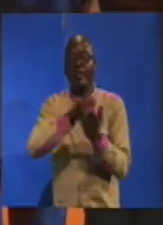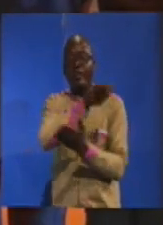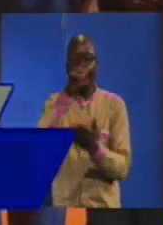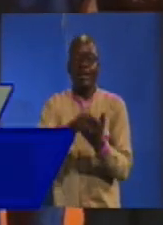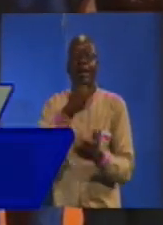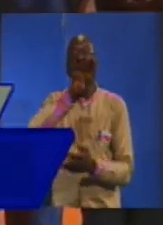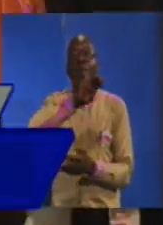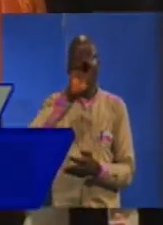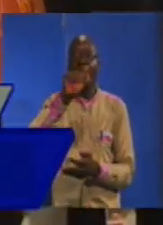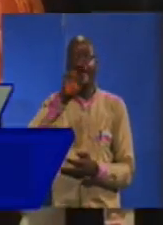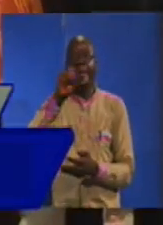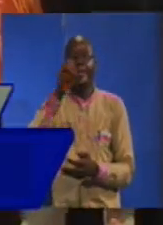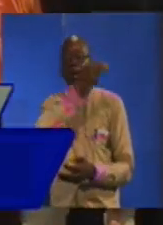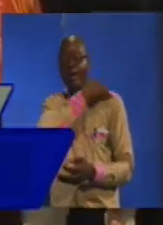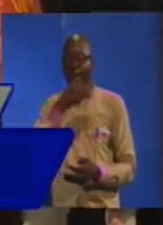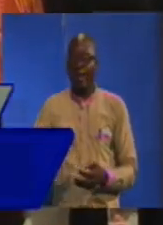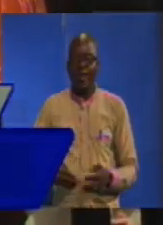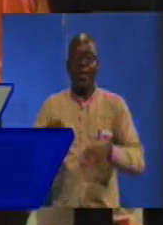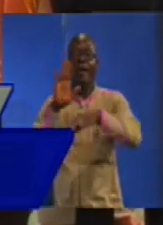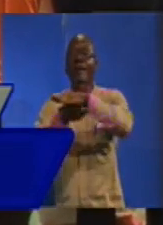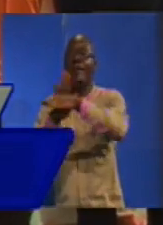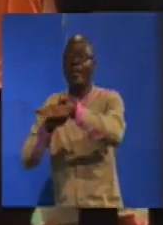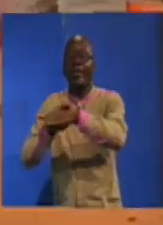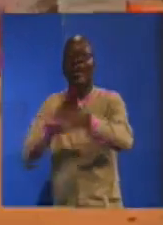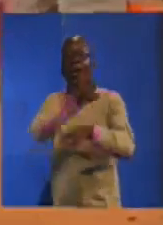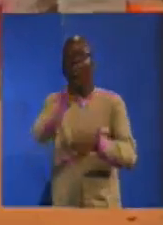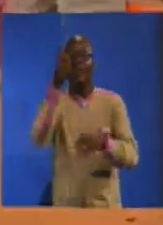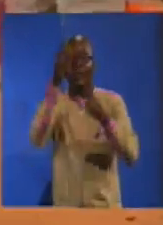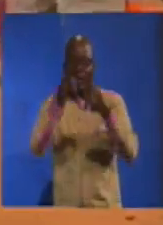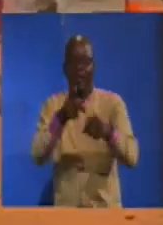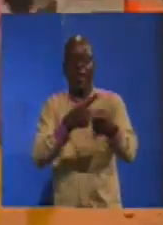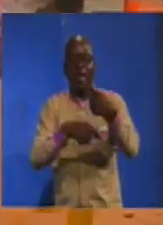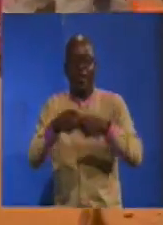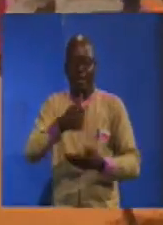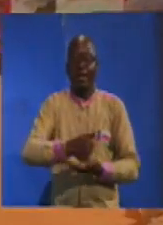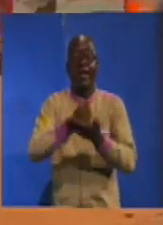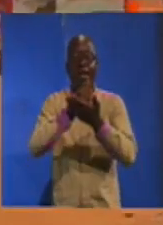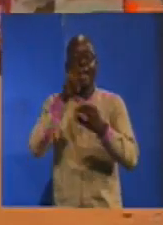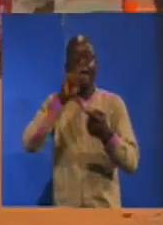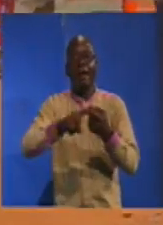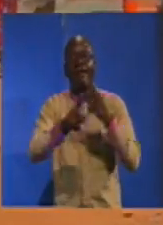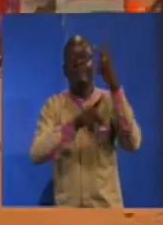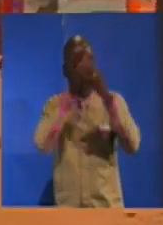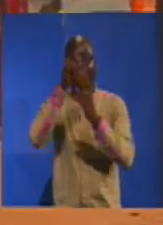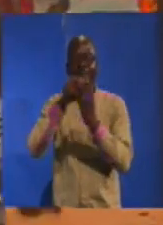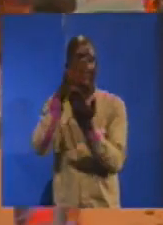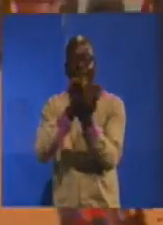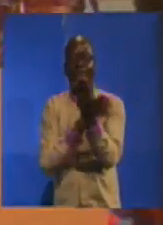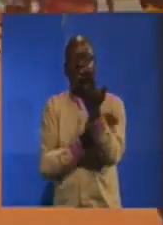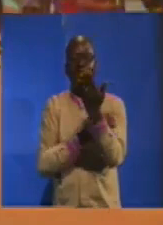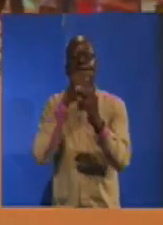Bama. Il est maire de lancer un appel à d'autres bonnes volontés de venir en aide à la population pour améliorer le